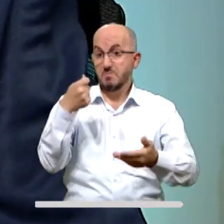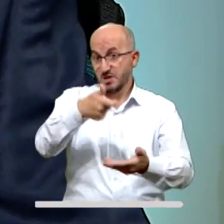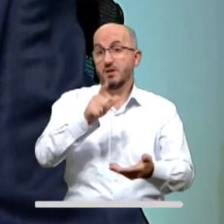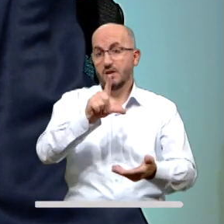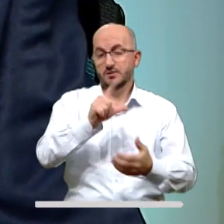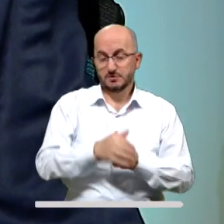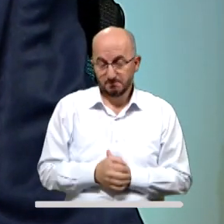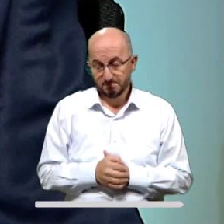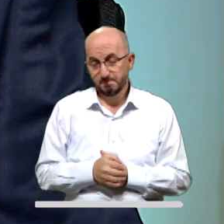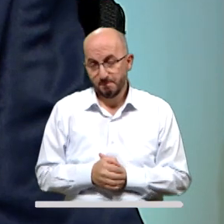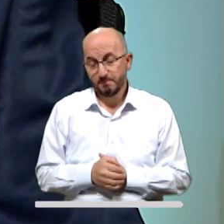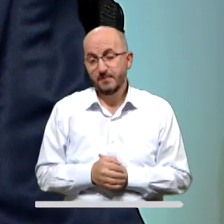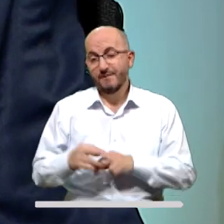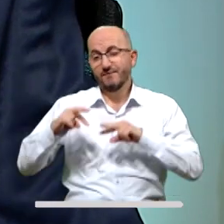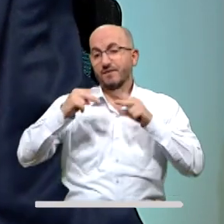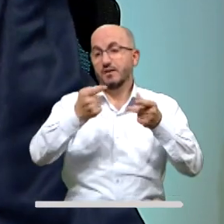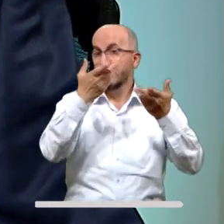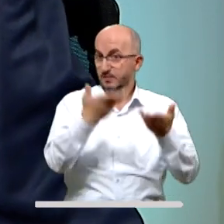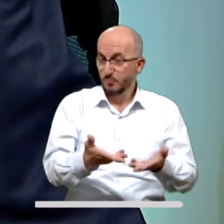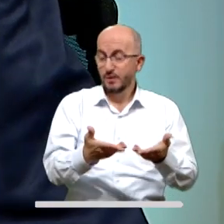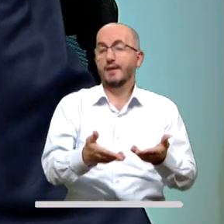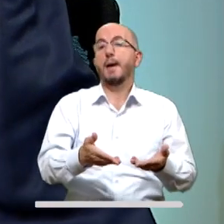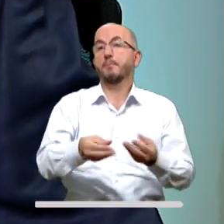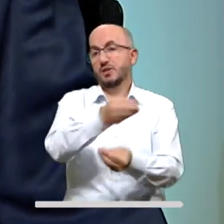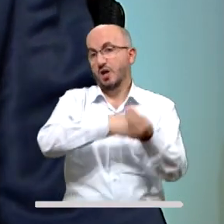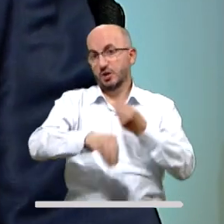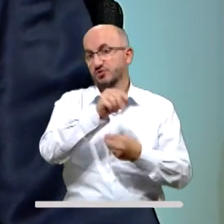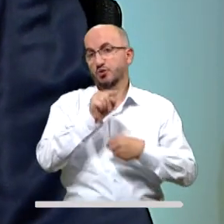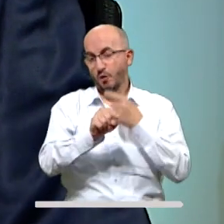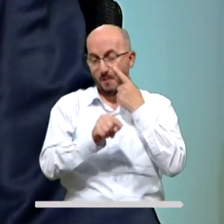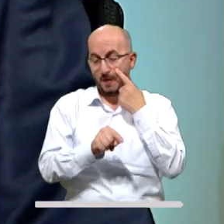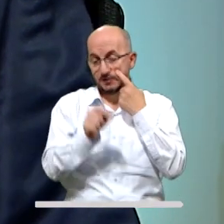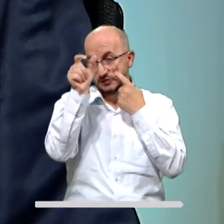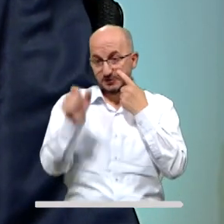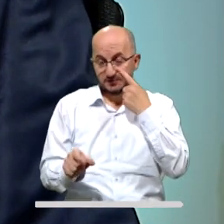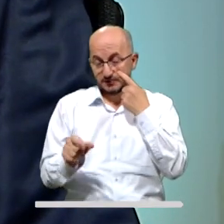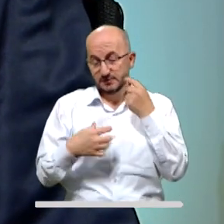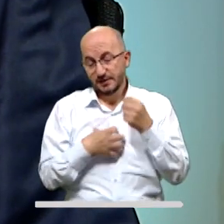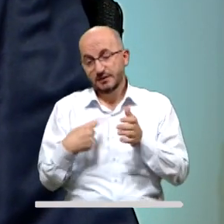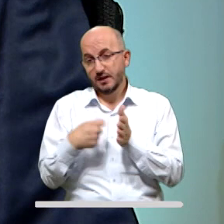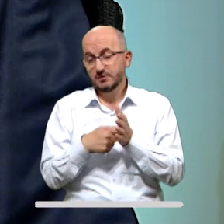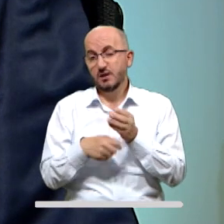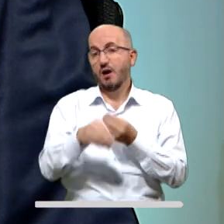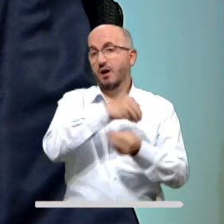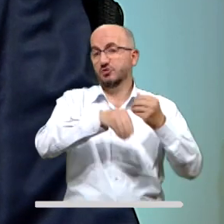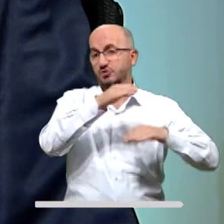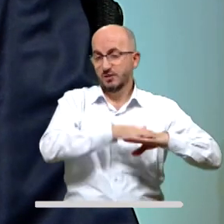var. Dolayısıyla vekalet kabul eden bir ibadettir hac. Kişi kendi adına hac